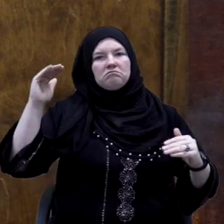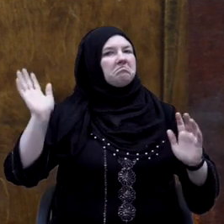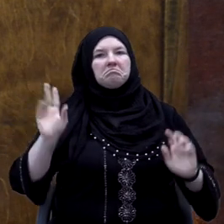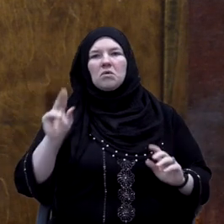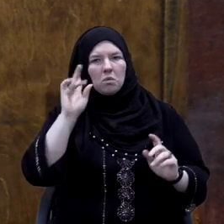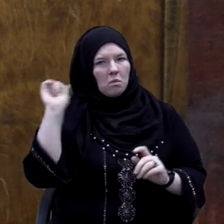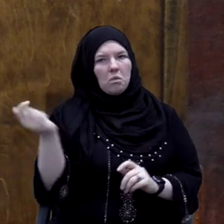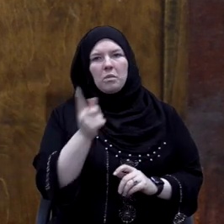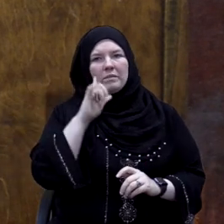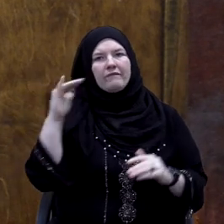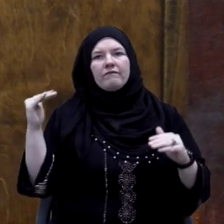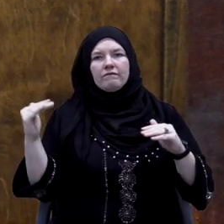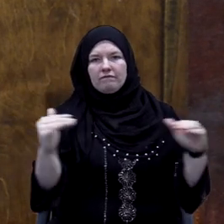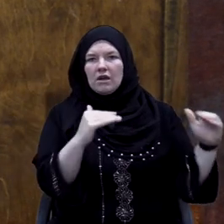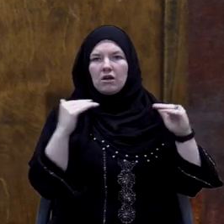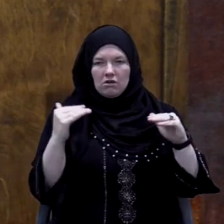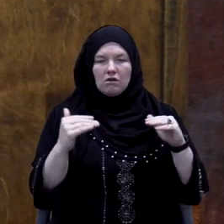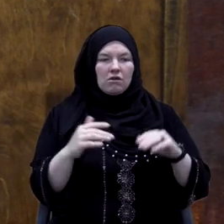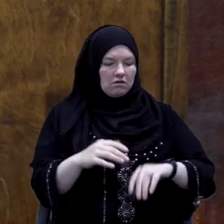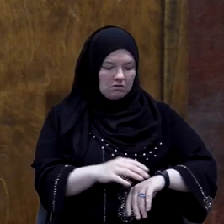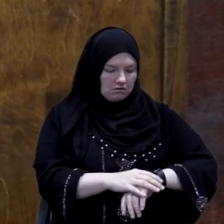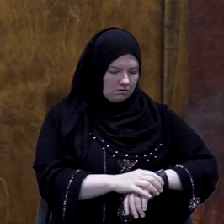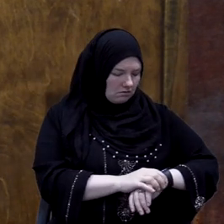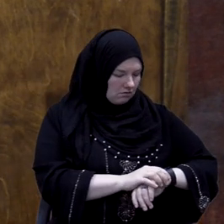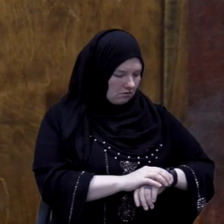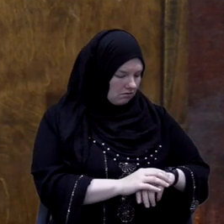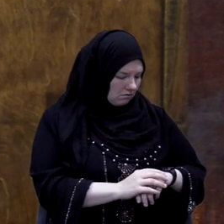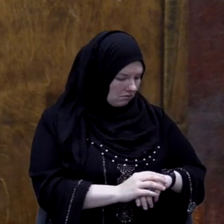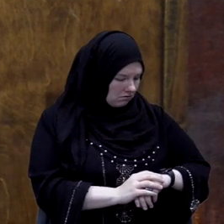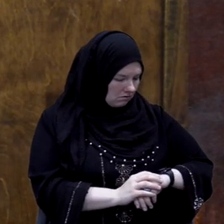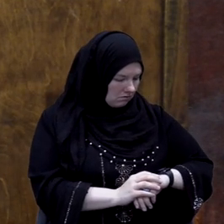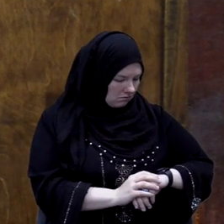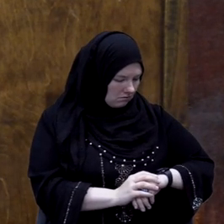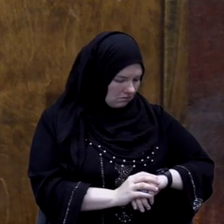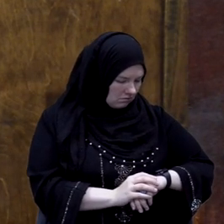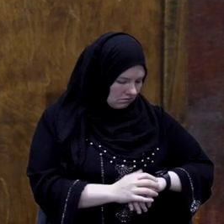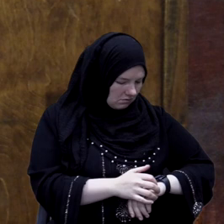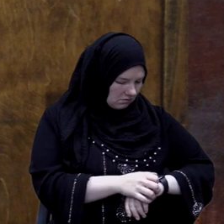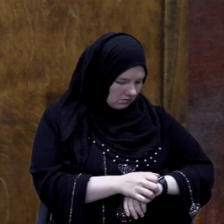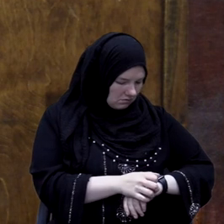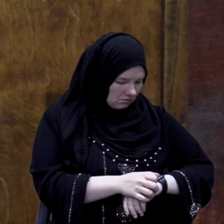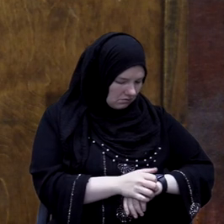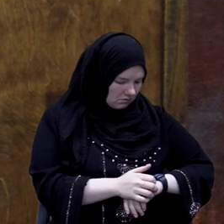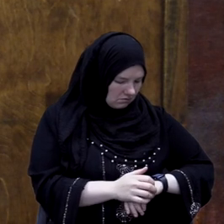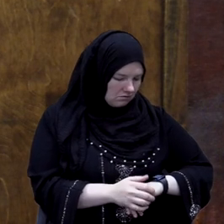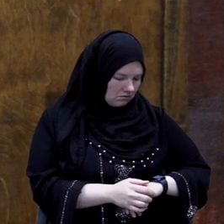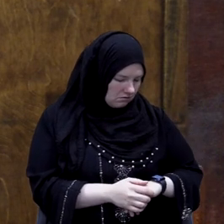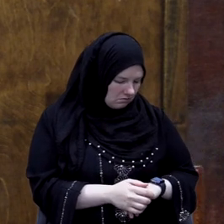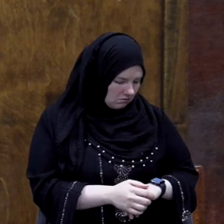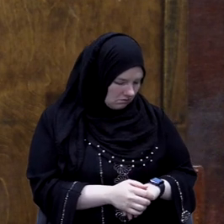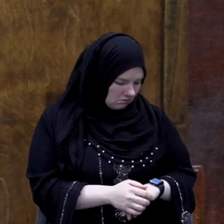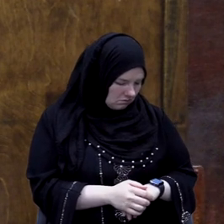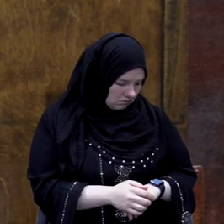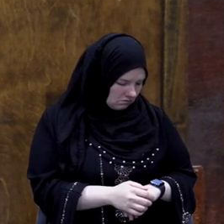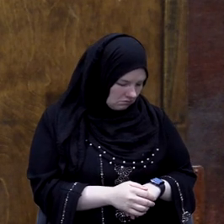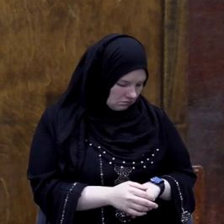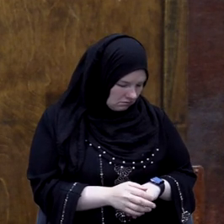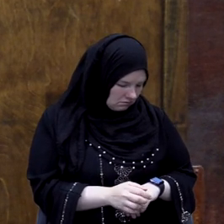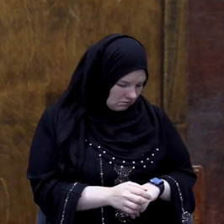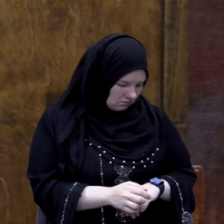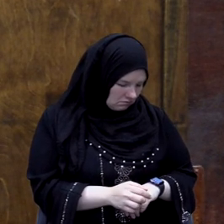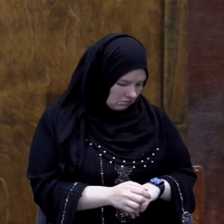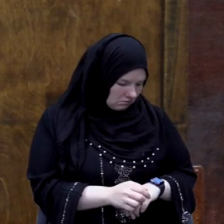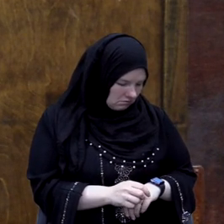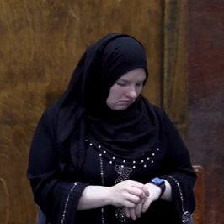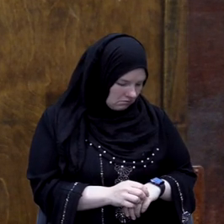who are getting to hellfire, they will be asked, هَلْ تُجْزَوْنَ إِلَّا بِمَا كُنْتُمْ تَكْسِبُونَ